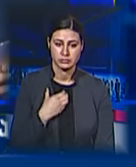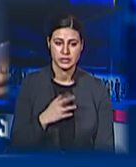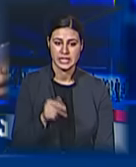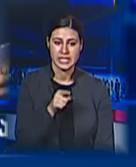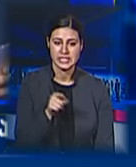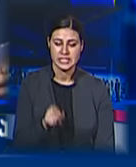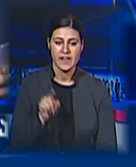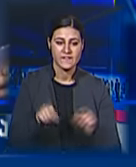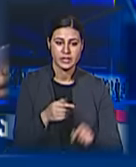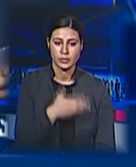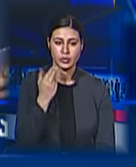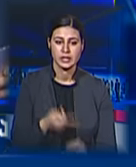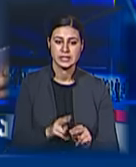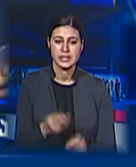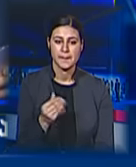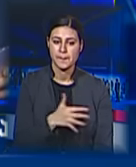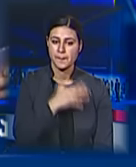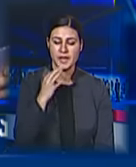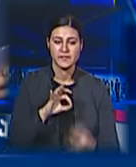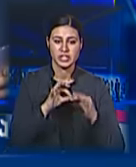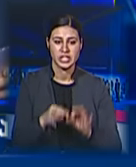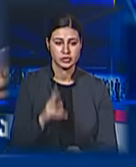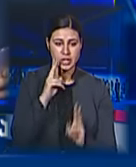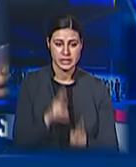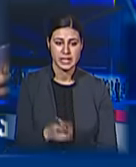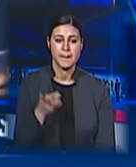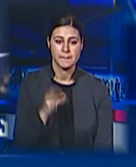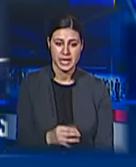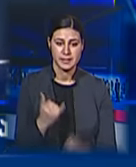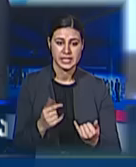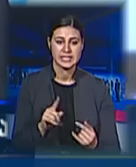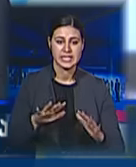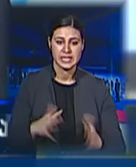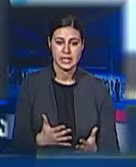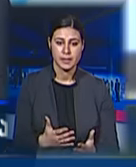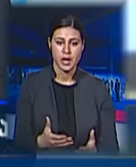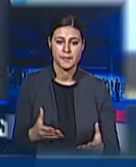ისინი არ არიან ვალდებული ამ ფინანსურ ბევრ დეტალში ერკვეოდნენ. მაგრამ დღეს რა ხდება?